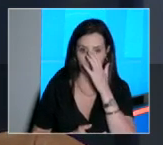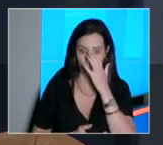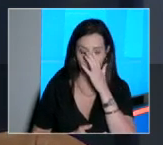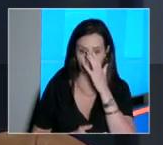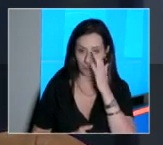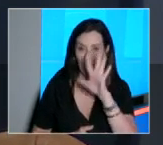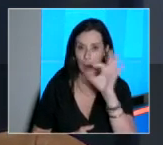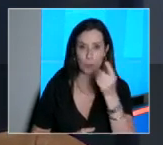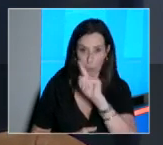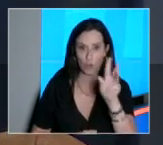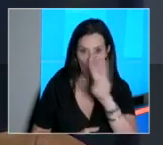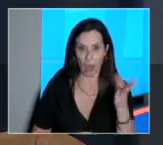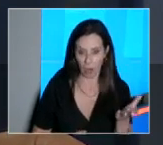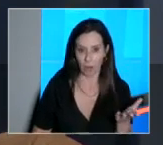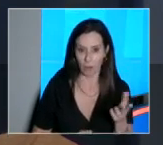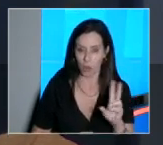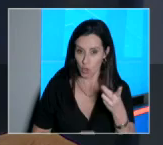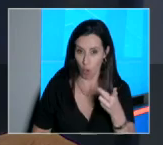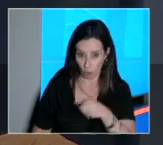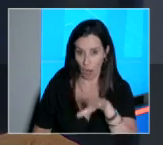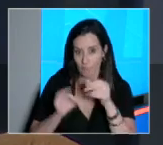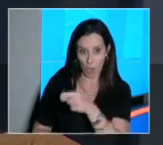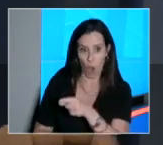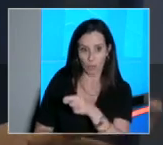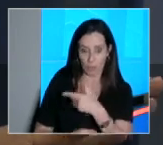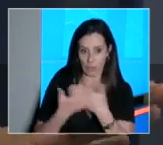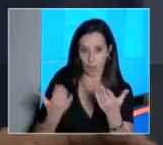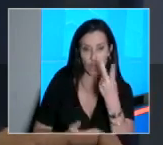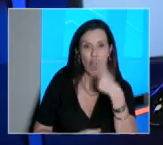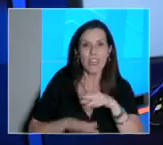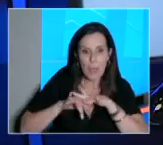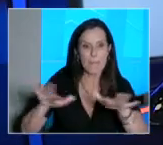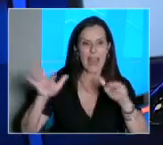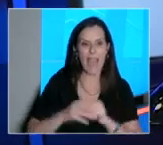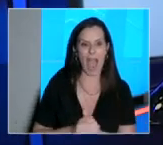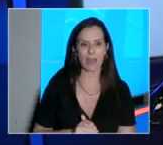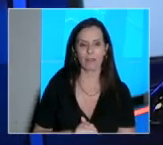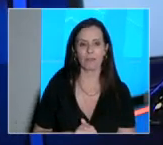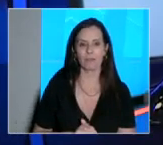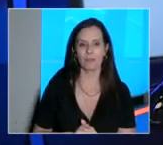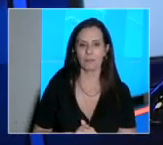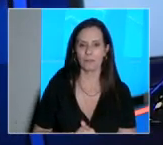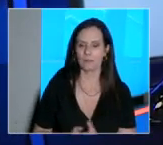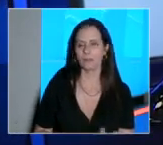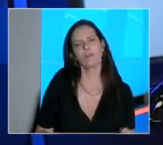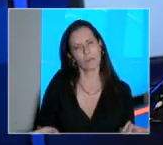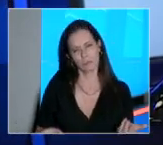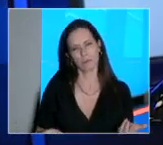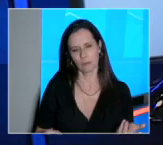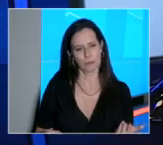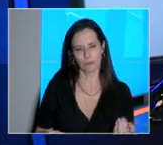500 מיליון שקל, שעוד פעם אנחנו הולכים לשפוך על זה. 2.5 מיליארד, אבל מי סופר. יש 2.5 מיליארד. אז בדיוק,